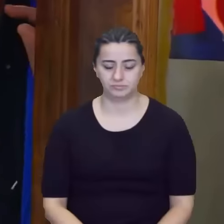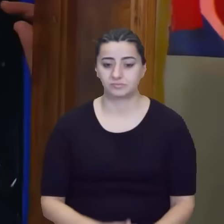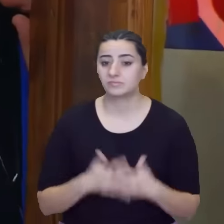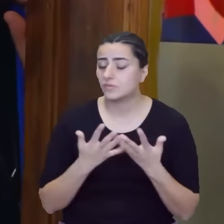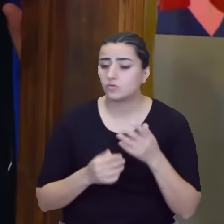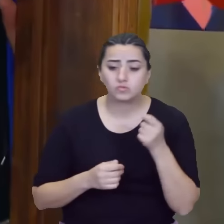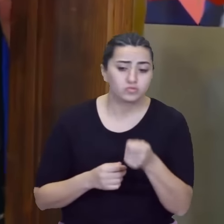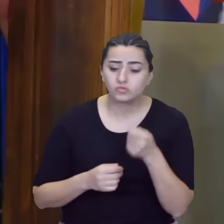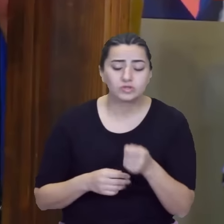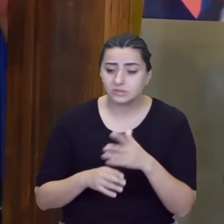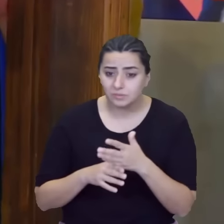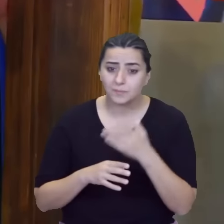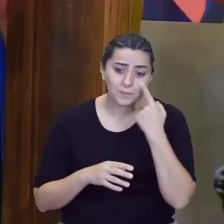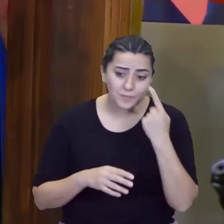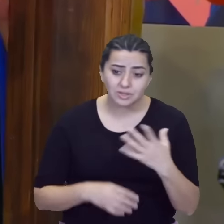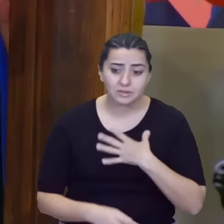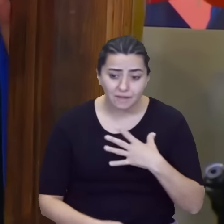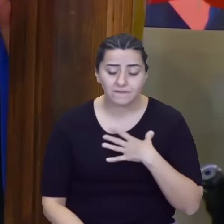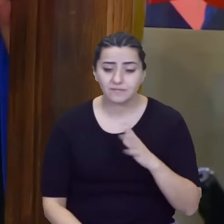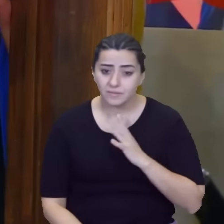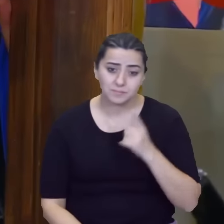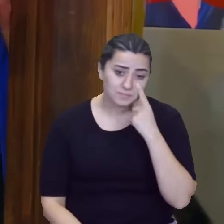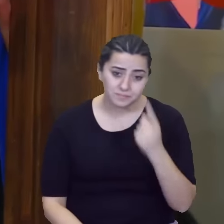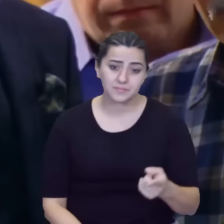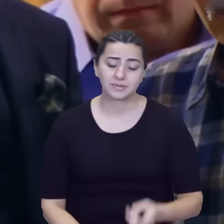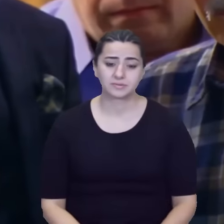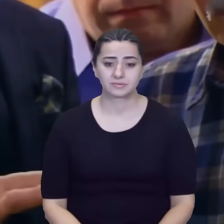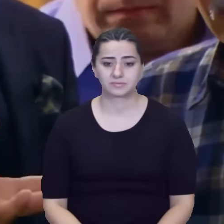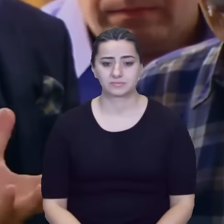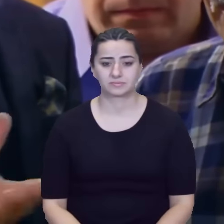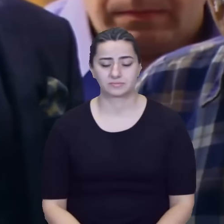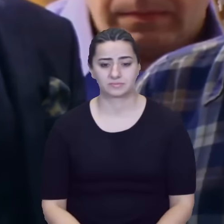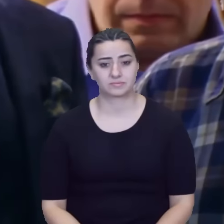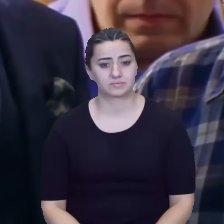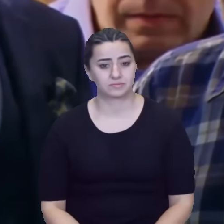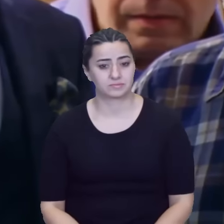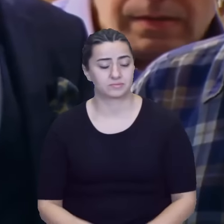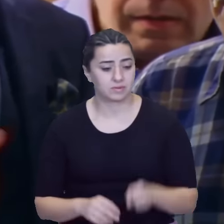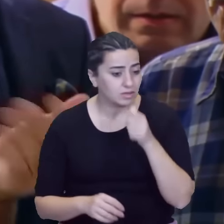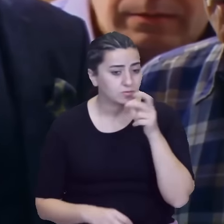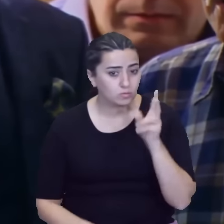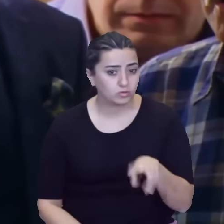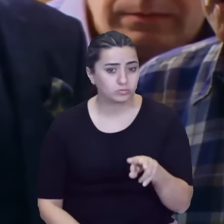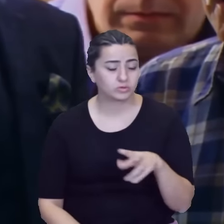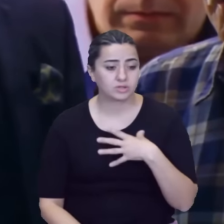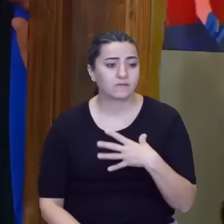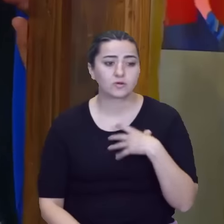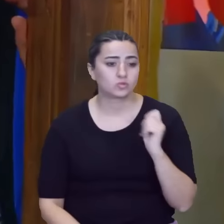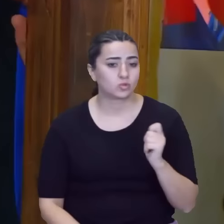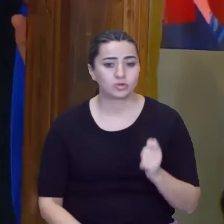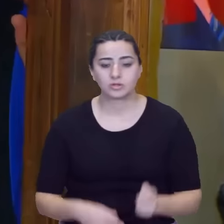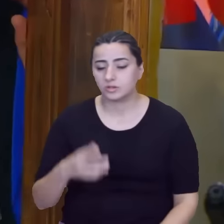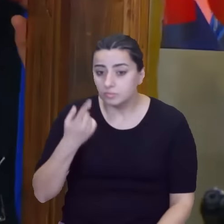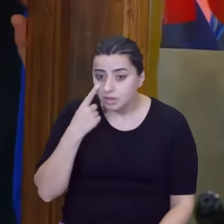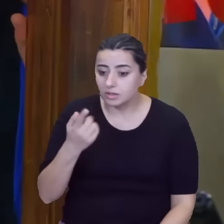ya, niye ki de bir dürtüp duruyorsun abiciğim, baksana nefes alıyor mu abi, nefesine baksana ya. Ya öyle deme Mehmet abi, adam ölmüş, nereden nefes alacak? Ya